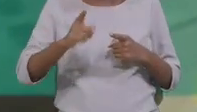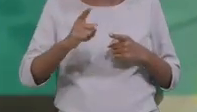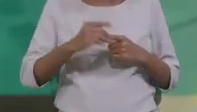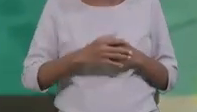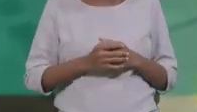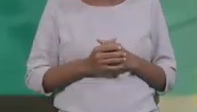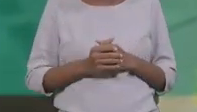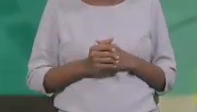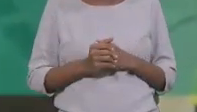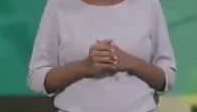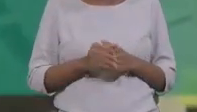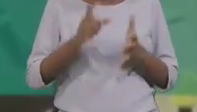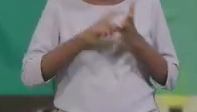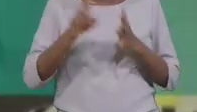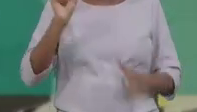l'enverrai.